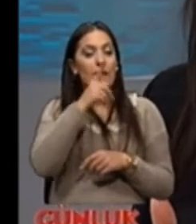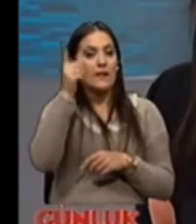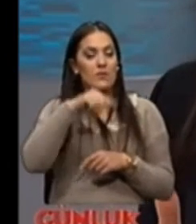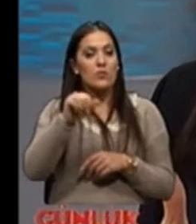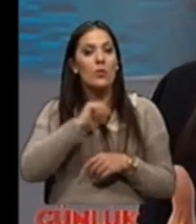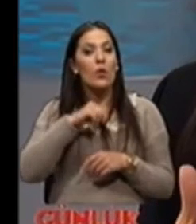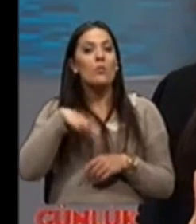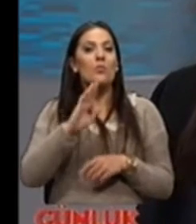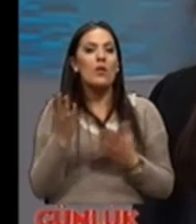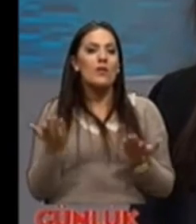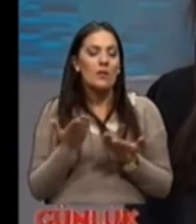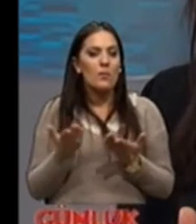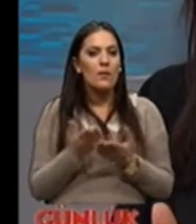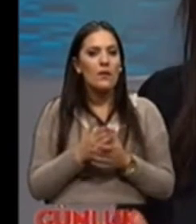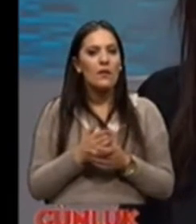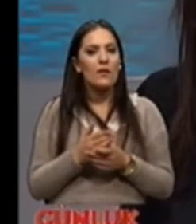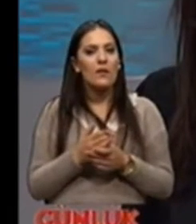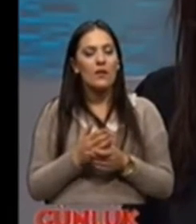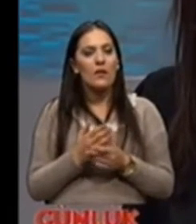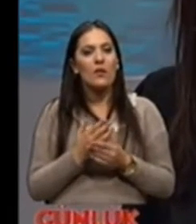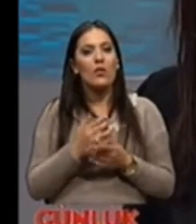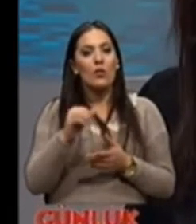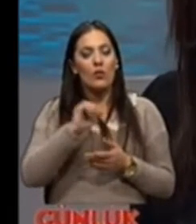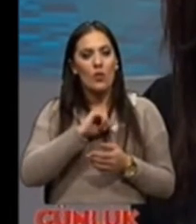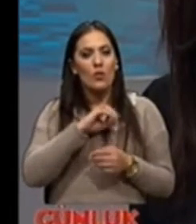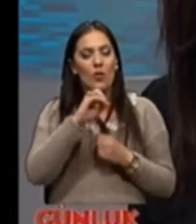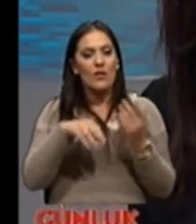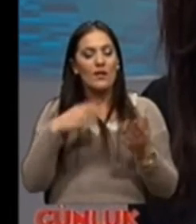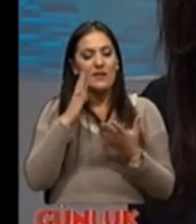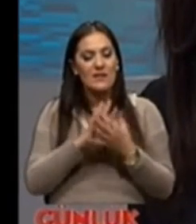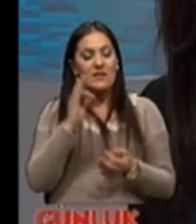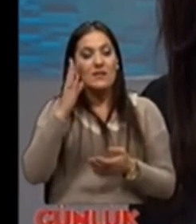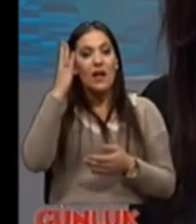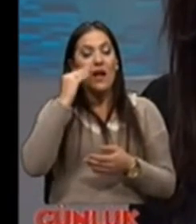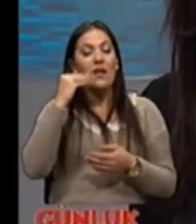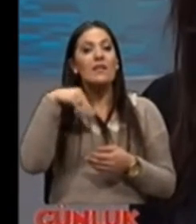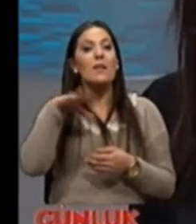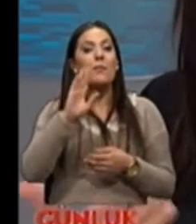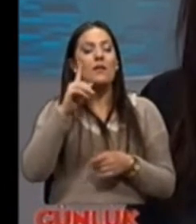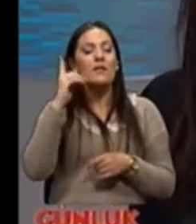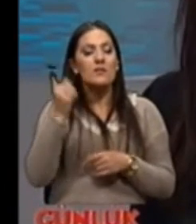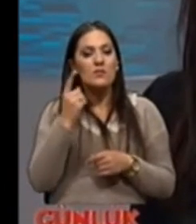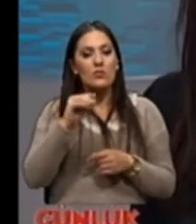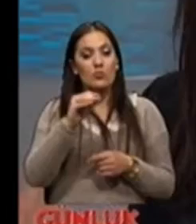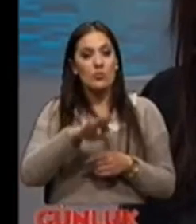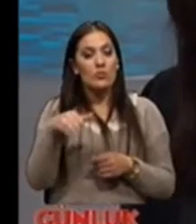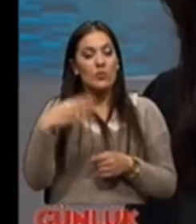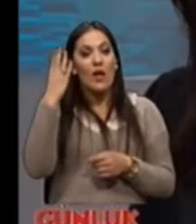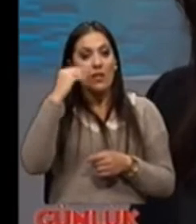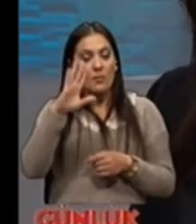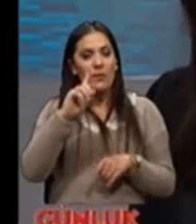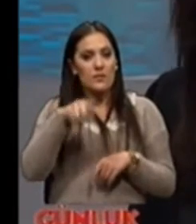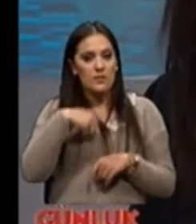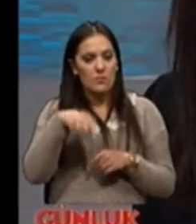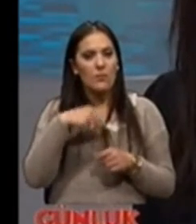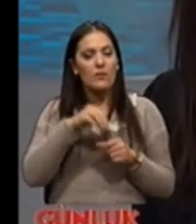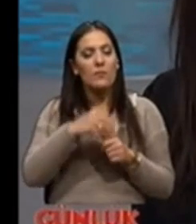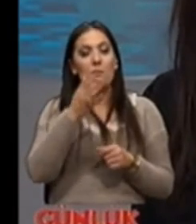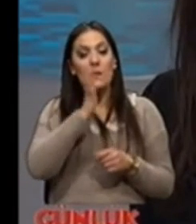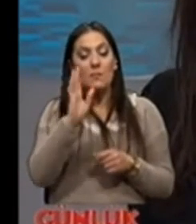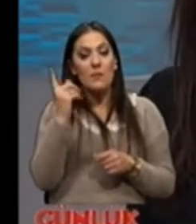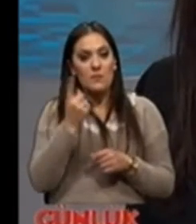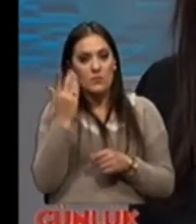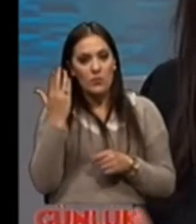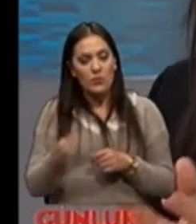ki. Yani korku olayı insan anlamlandıramadığı, çocuklar özellikle anlamlandıramadıkları, bilemedikleri,